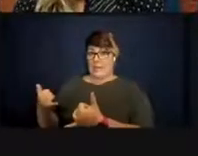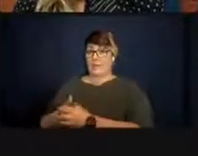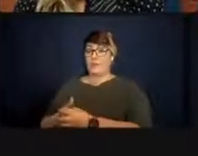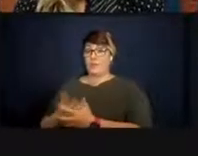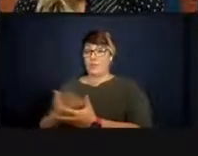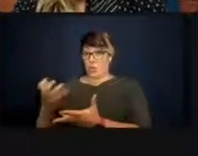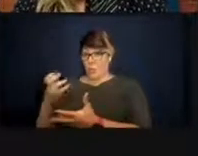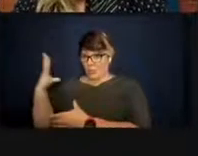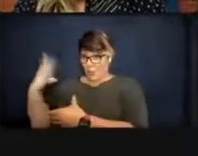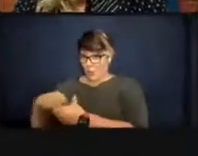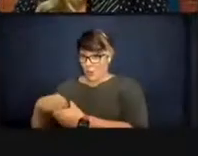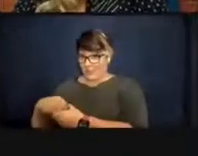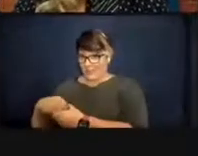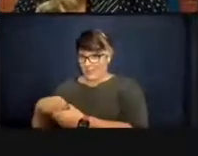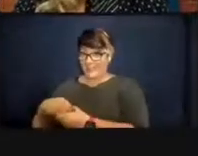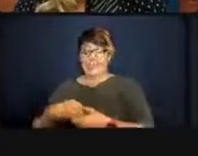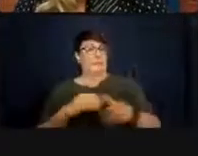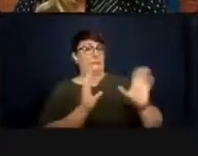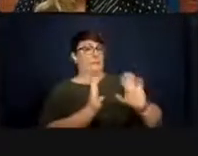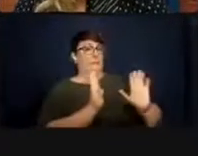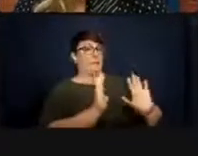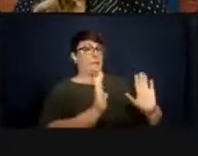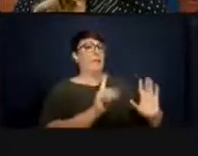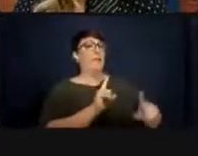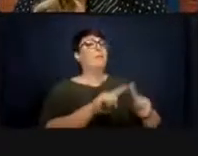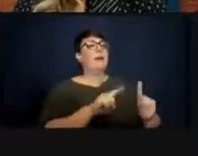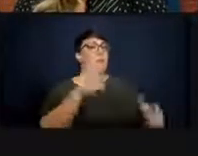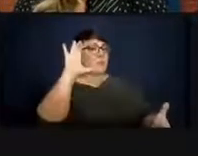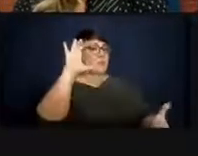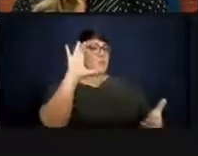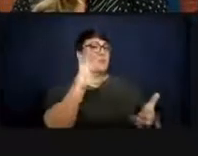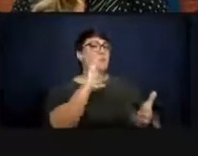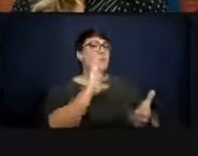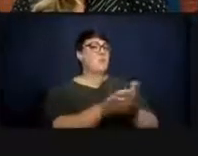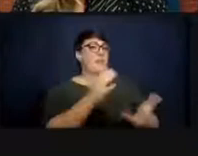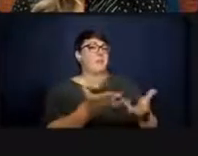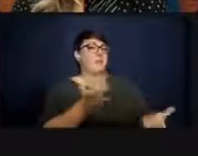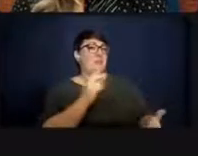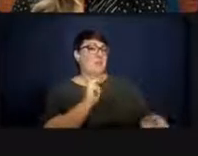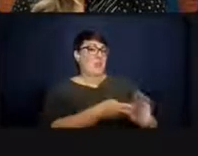bila shaka tunafanyia majaribio. Je, ungependa kujiunga nasi?